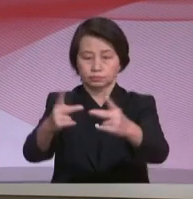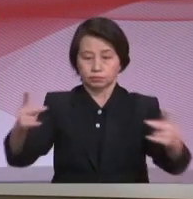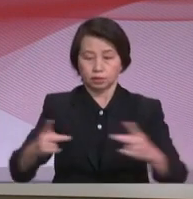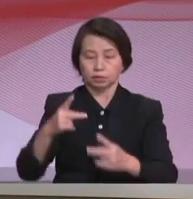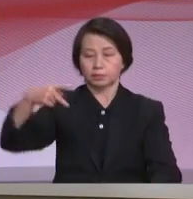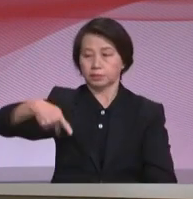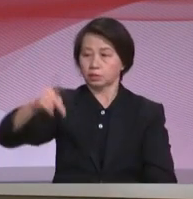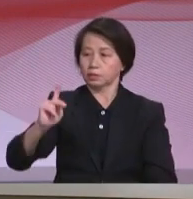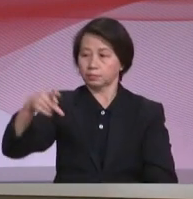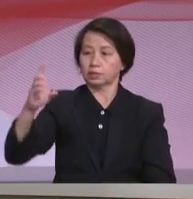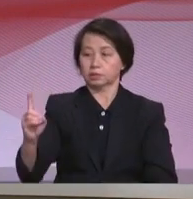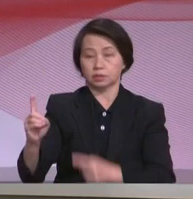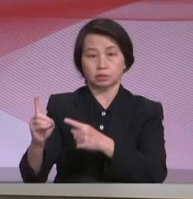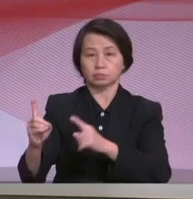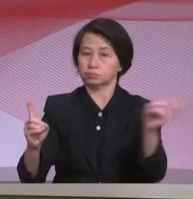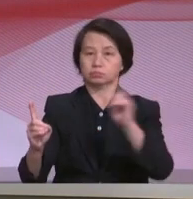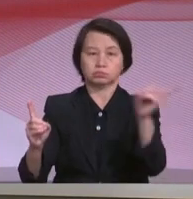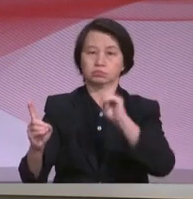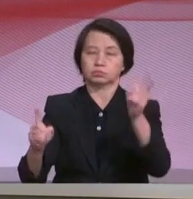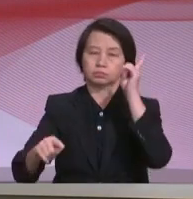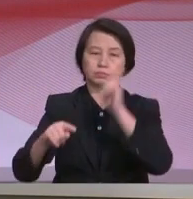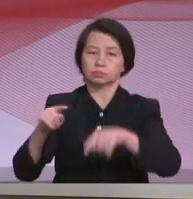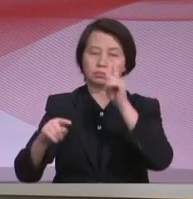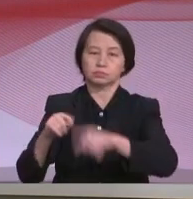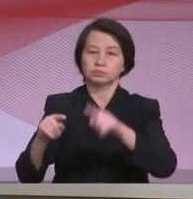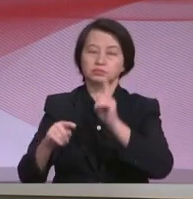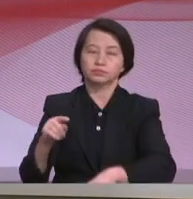PKPD tidak dibenarkan sama sekali,